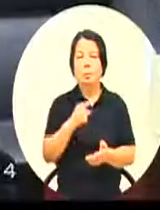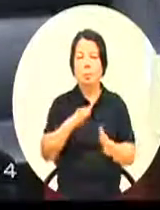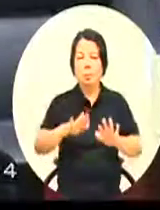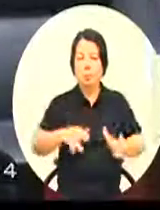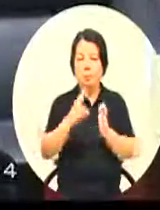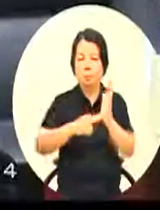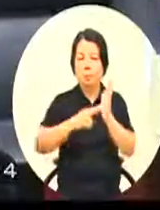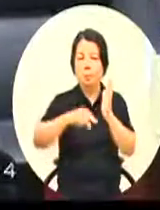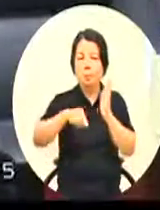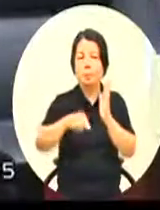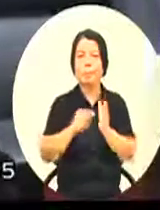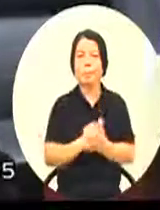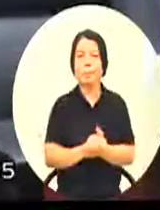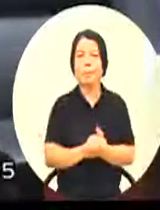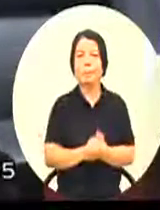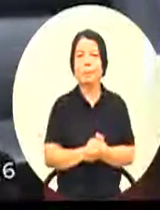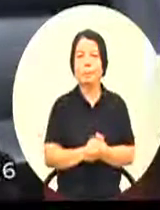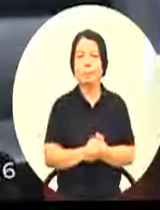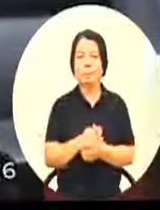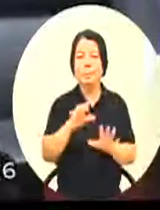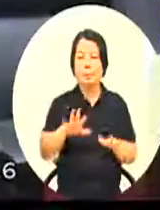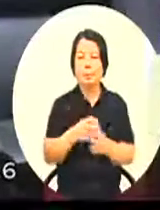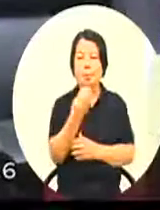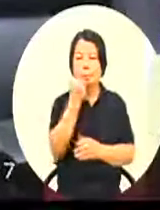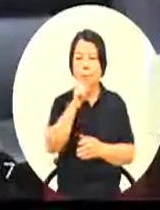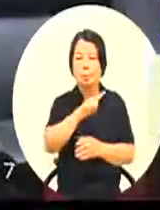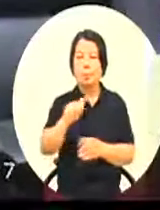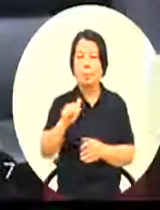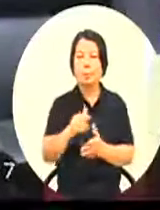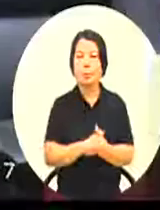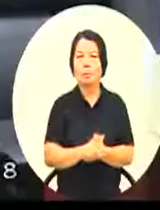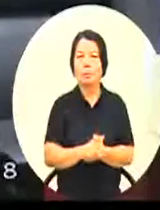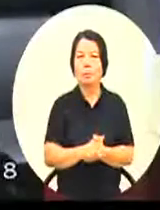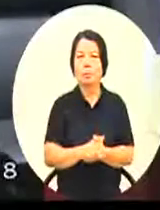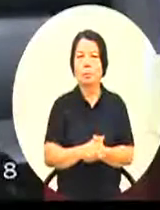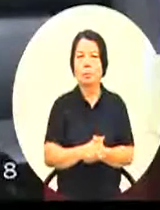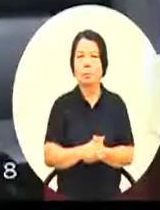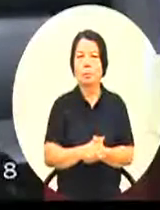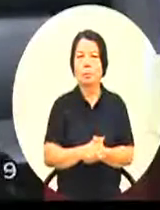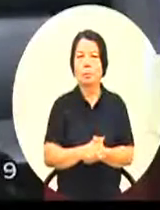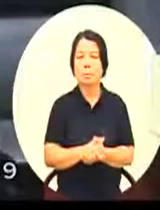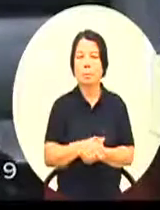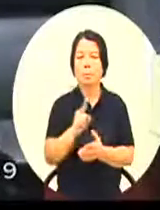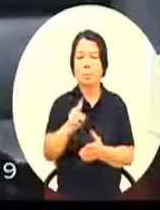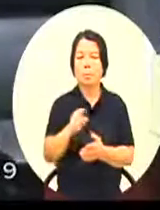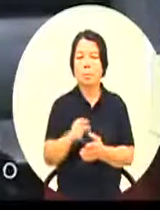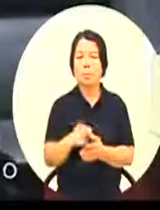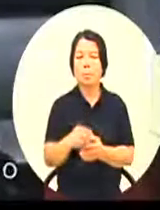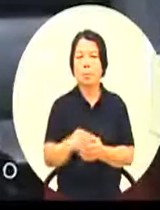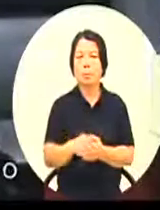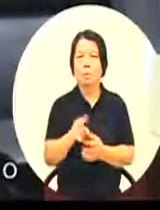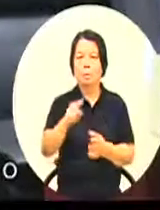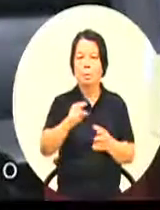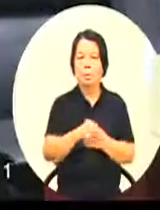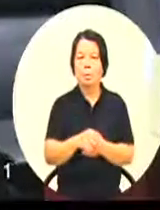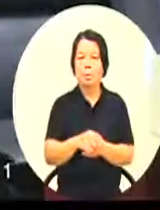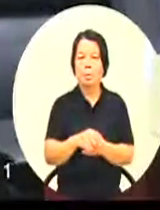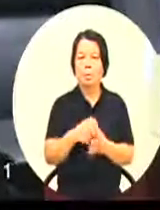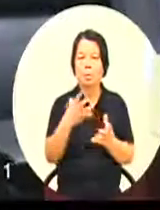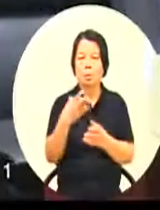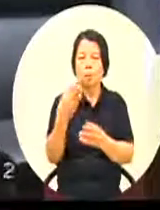百姓讲一下，就是这个实物它到底它的原型是什么。